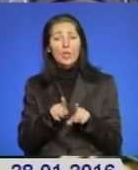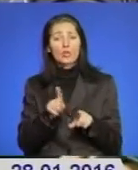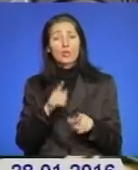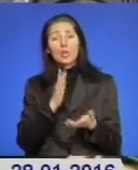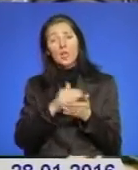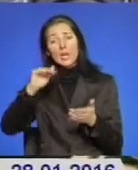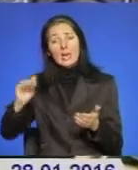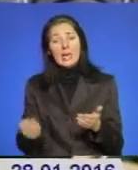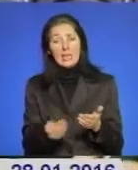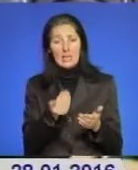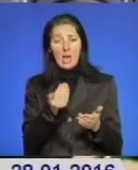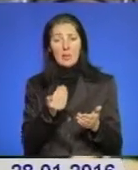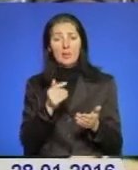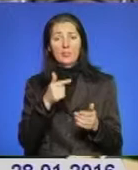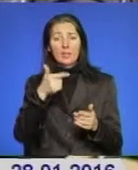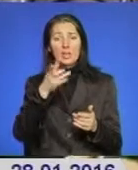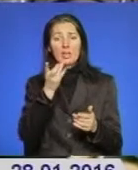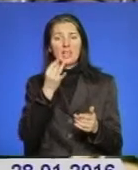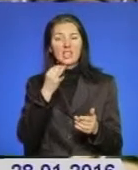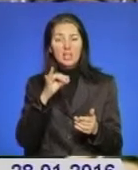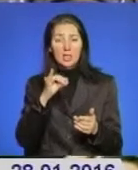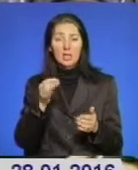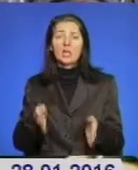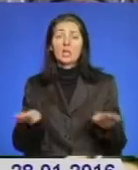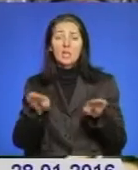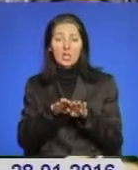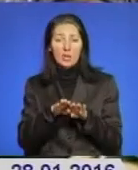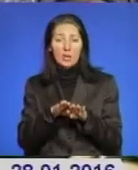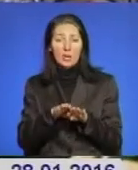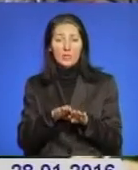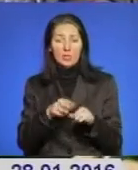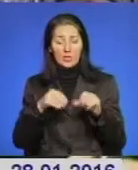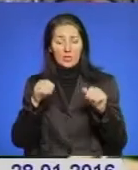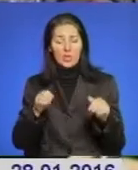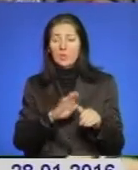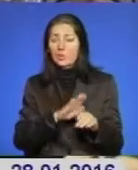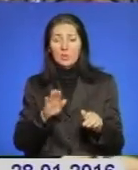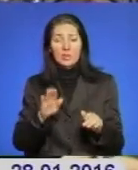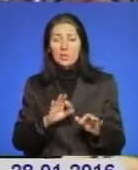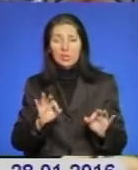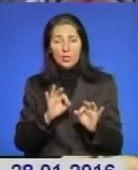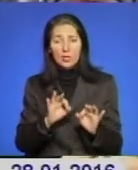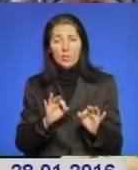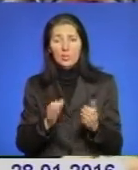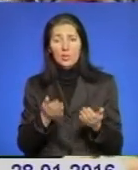ями на цю гноївку, це все накрито, в землю не йде нічого, а